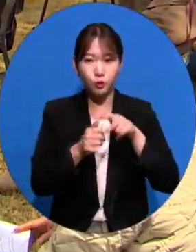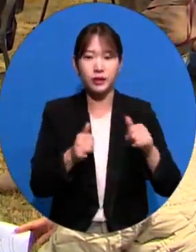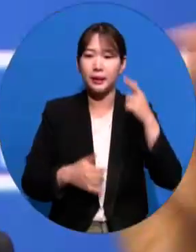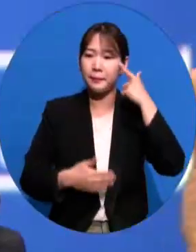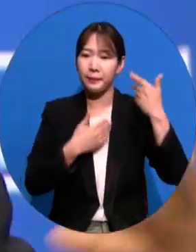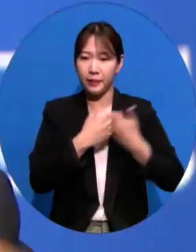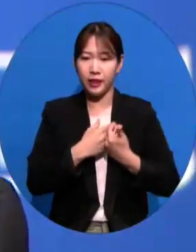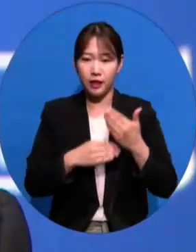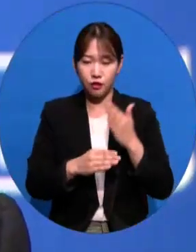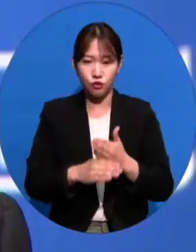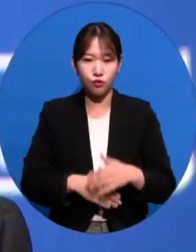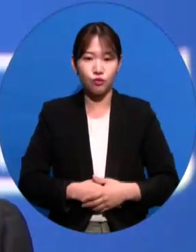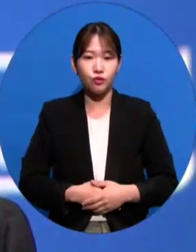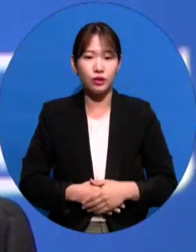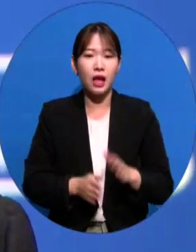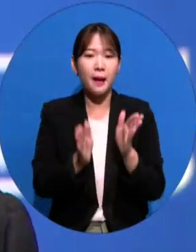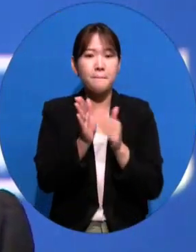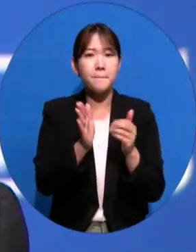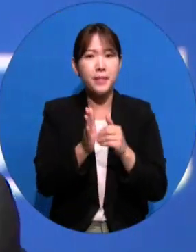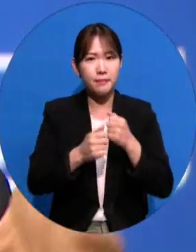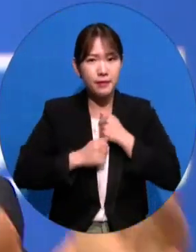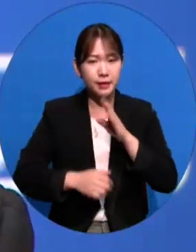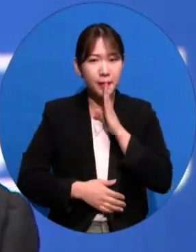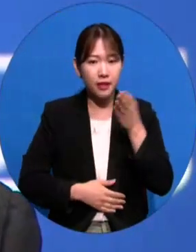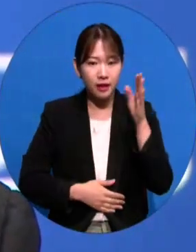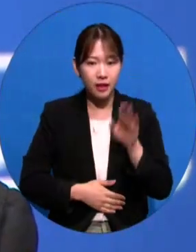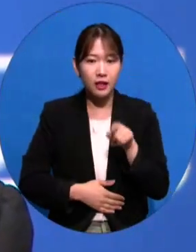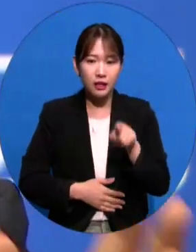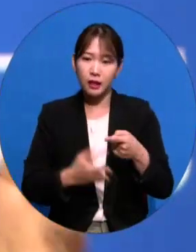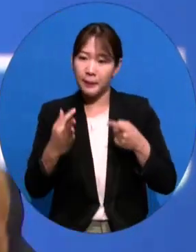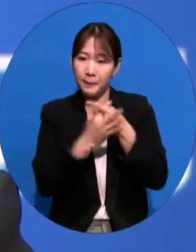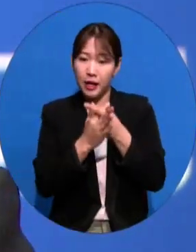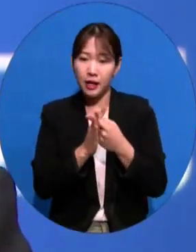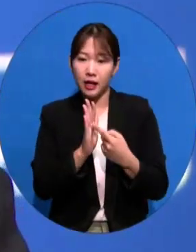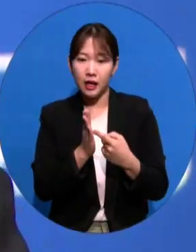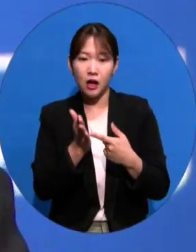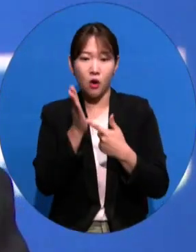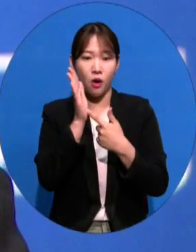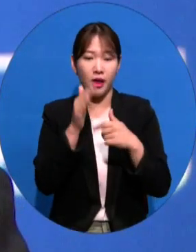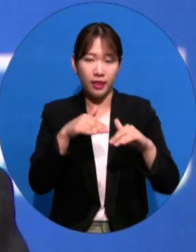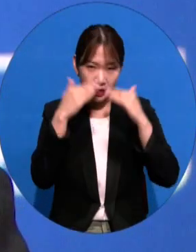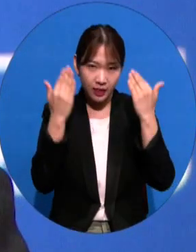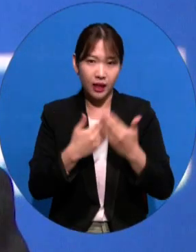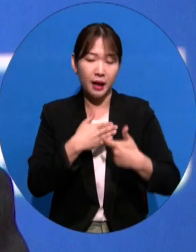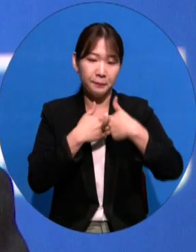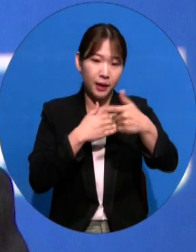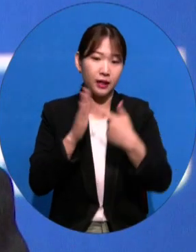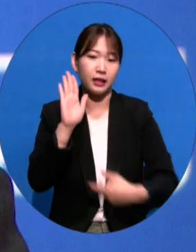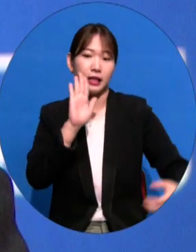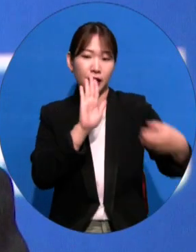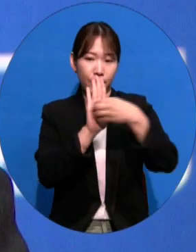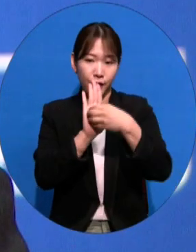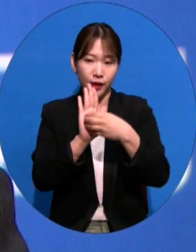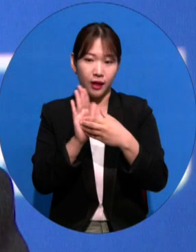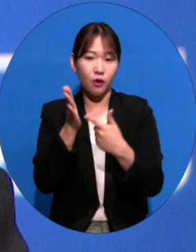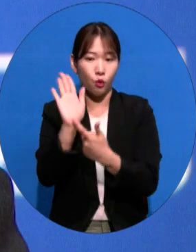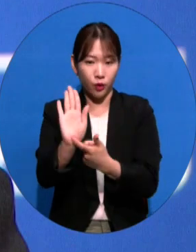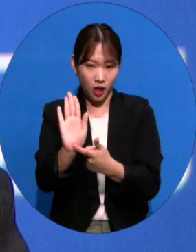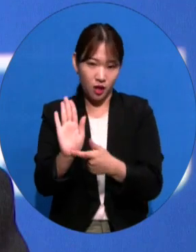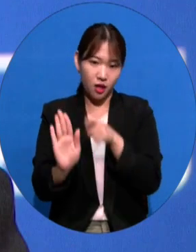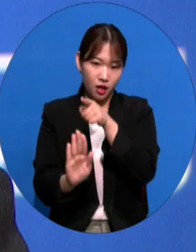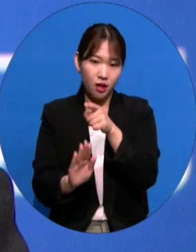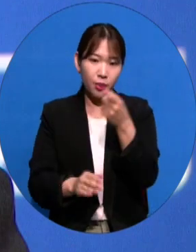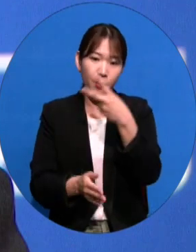있습니다. 보안을 지켜야 할 사안인데 그걸 누출을 시켜가지고 전부 예비에다 알렸고 또